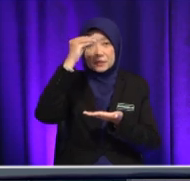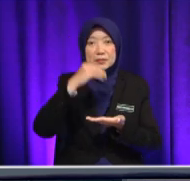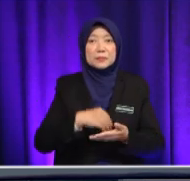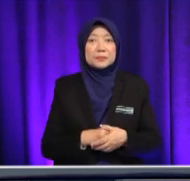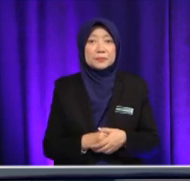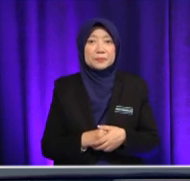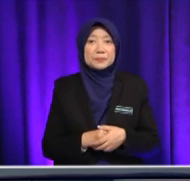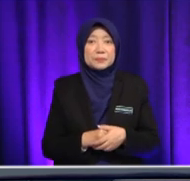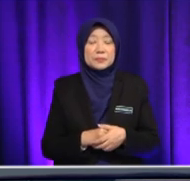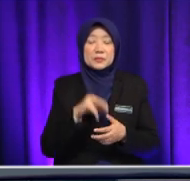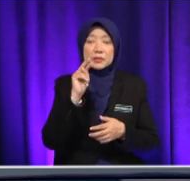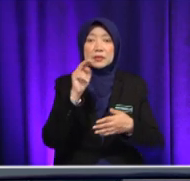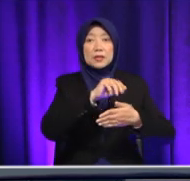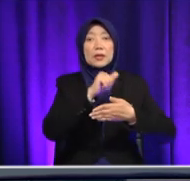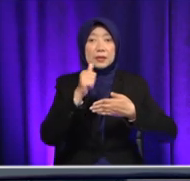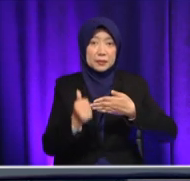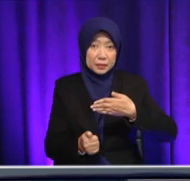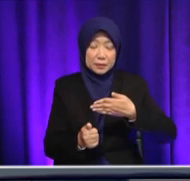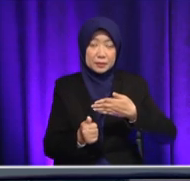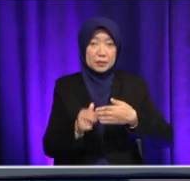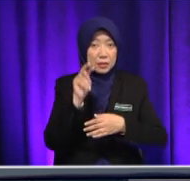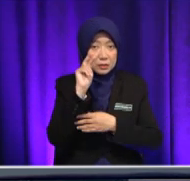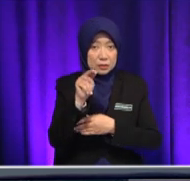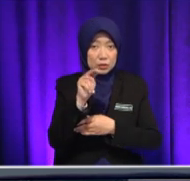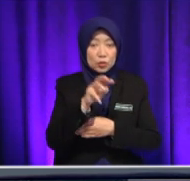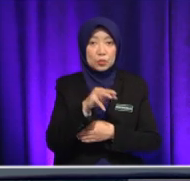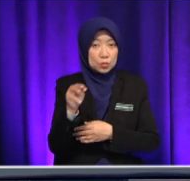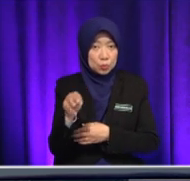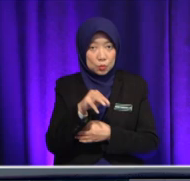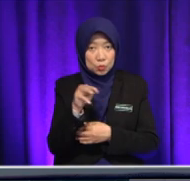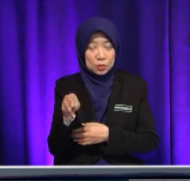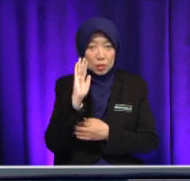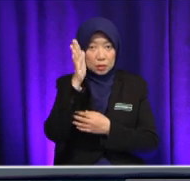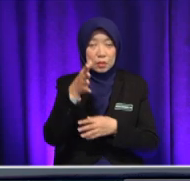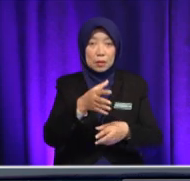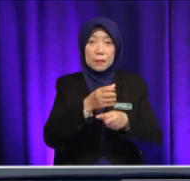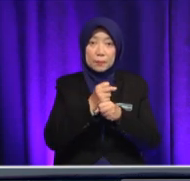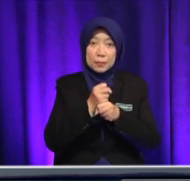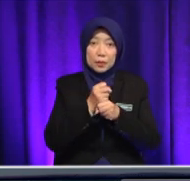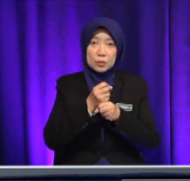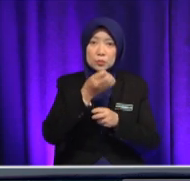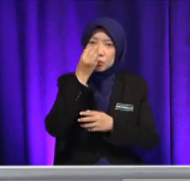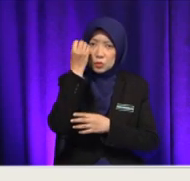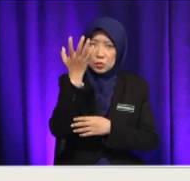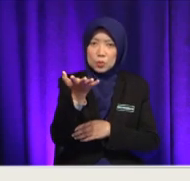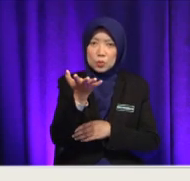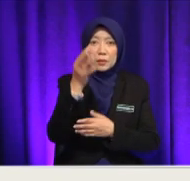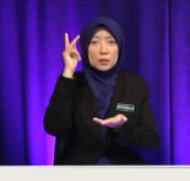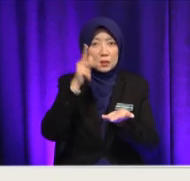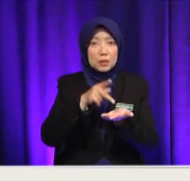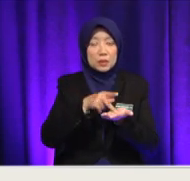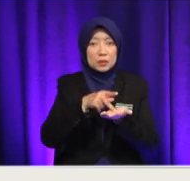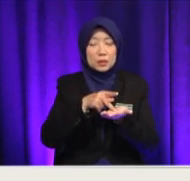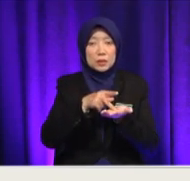pada akhir siaran murid nanti, pada akhir siaran nanti, murid akan dapat menerangkan dan memperkenalkan istilah